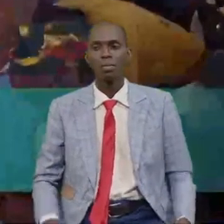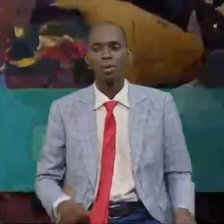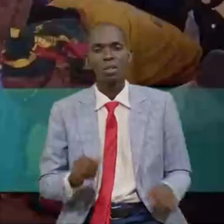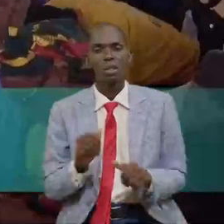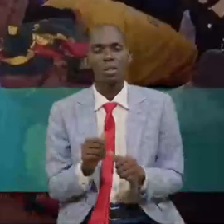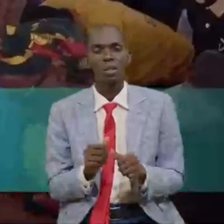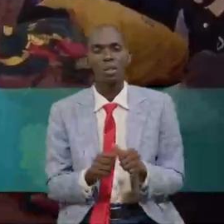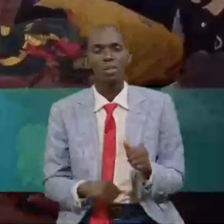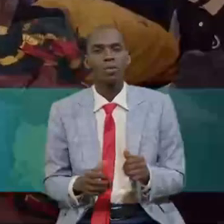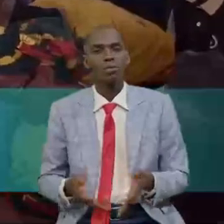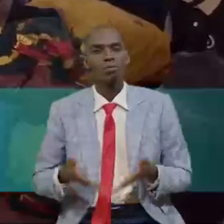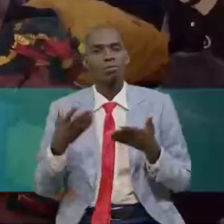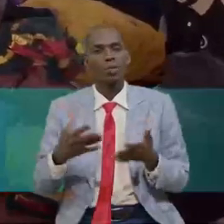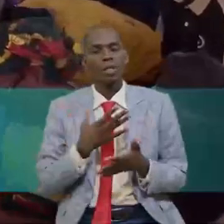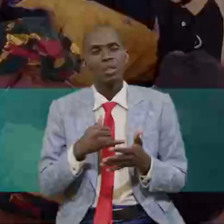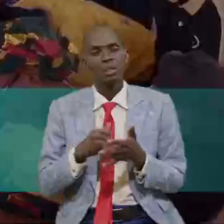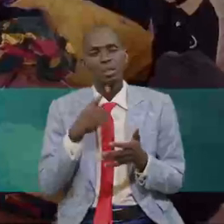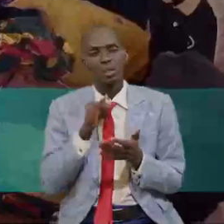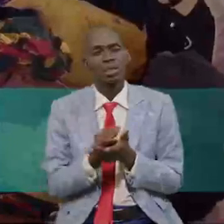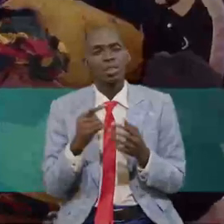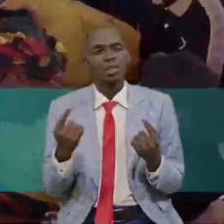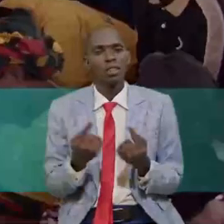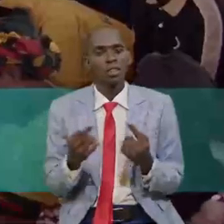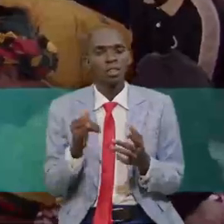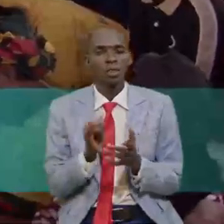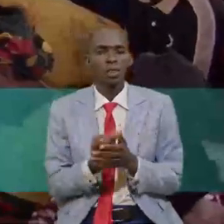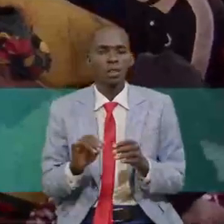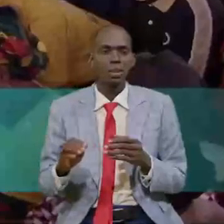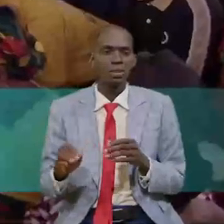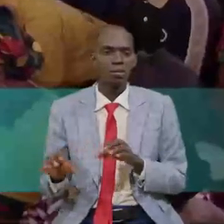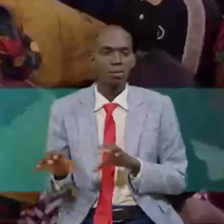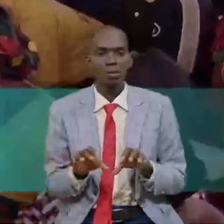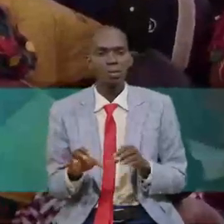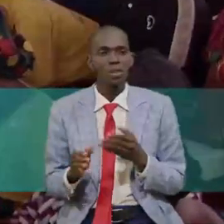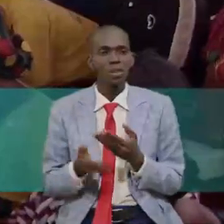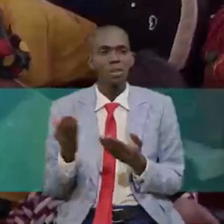tout fardeau et le péché qui nous enveloppe si facilement.